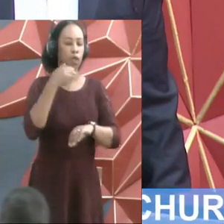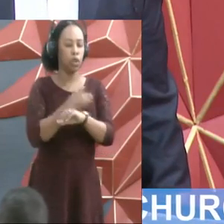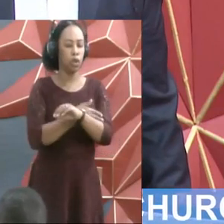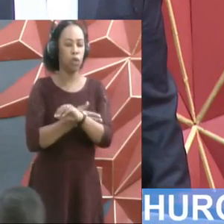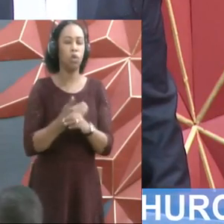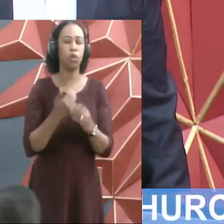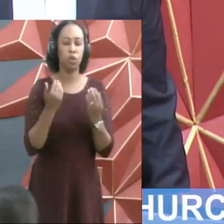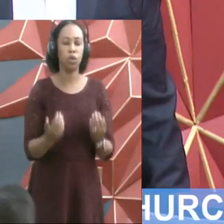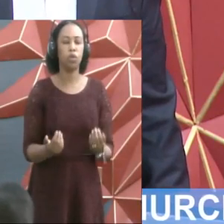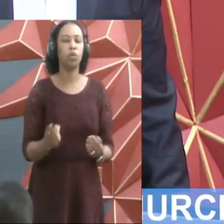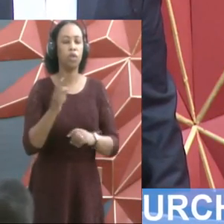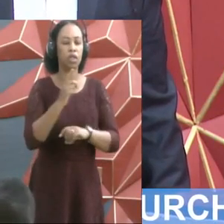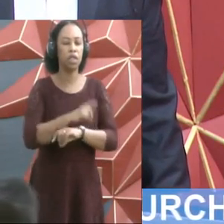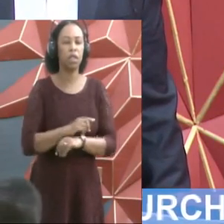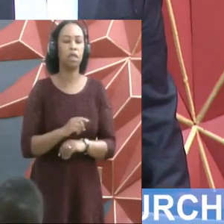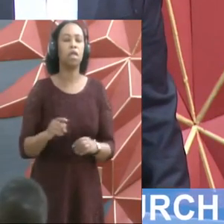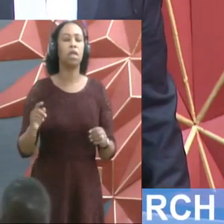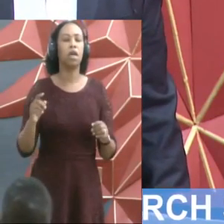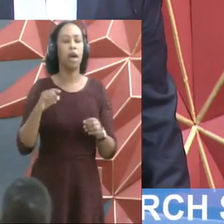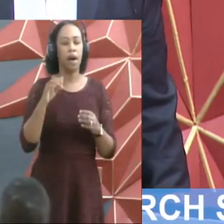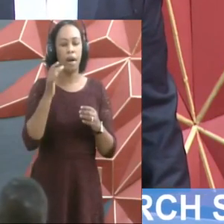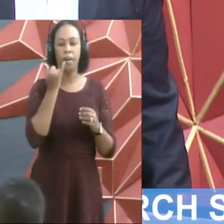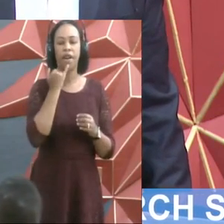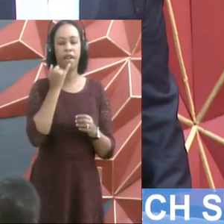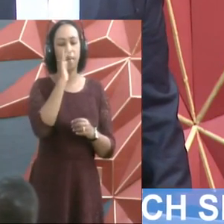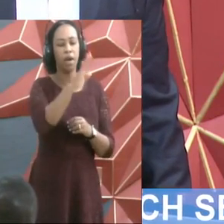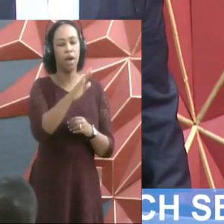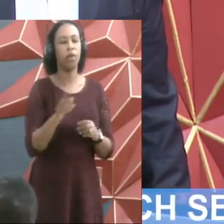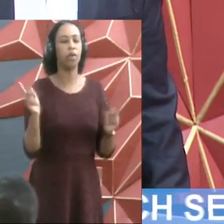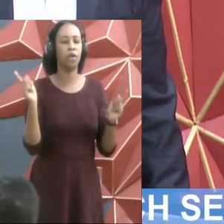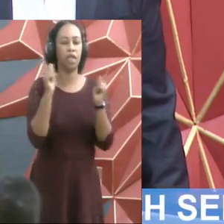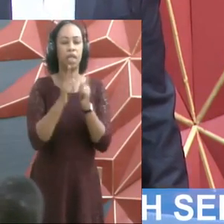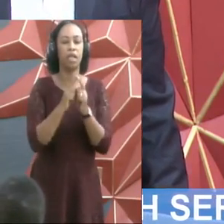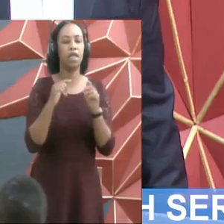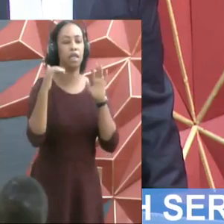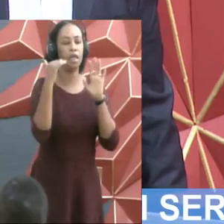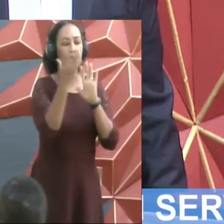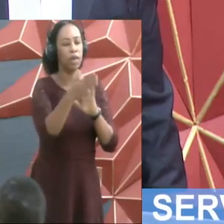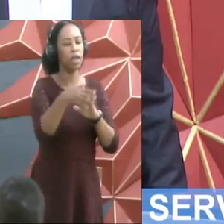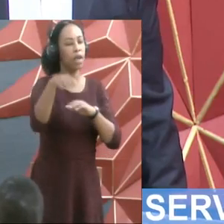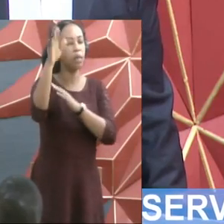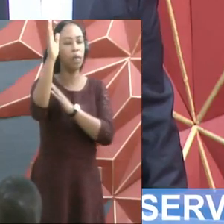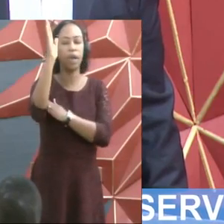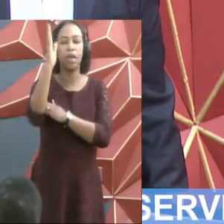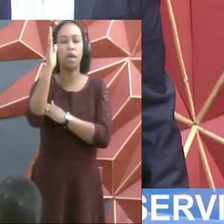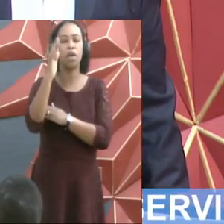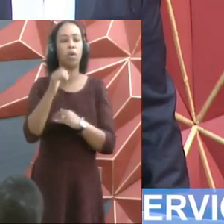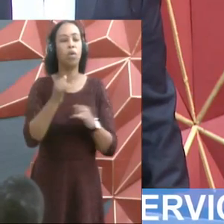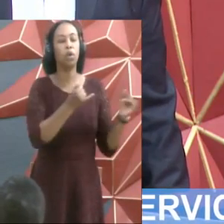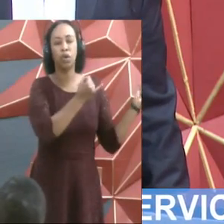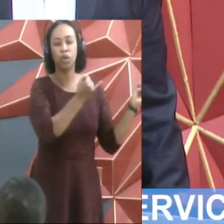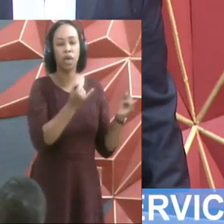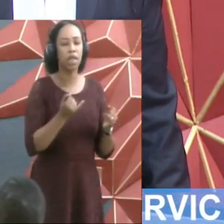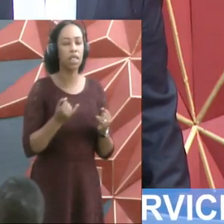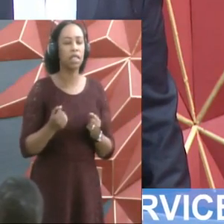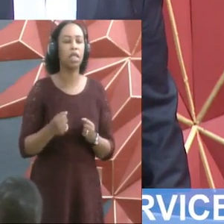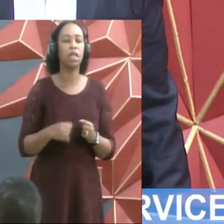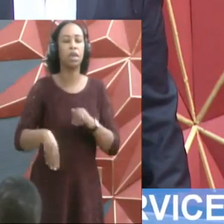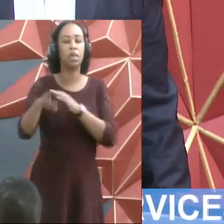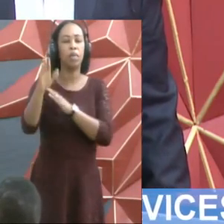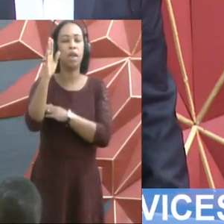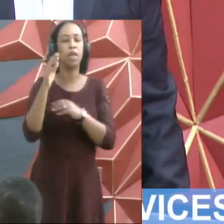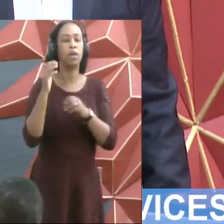bwawe duteraniye imbere yawe. Duteraniye imbere yawe kuko niwe waturaritse, duteraniye imbere yawe niwe